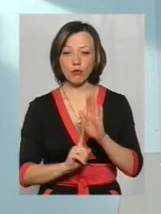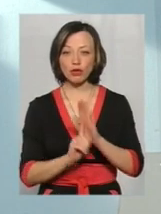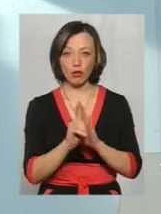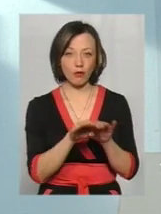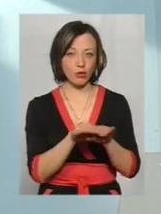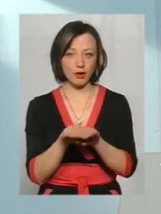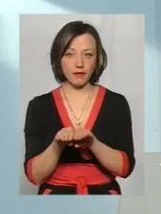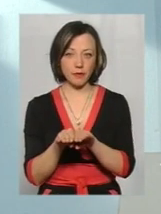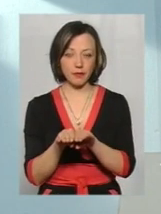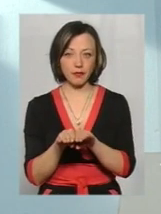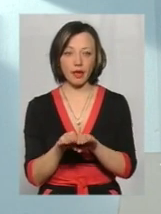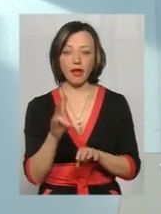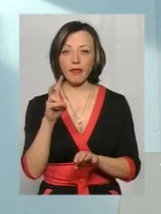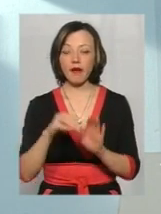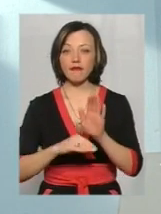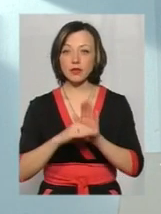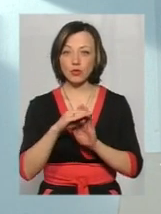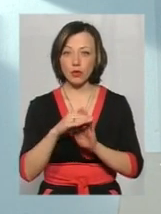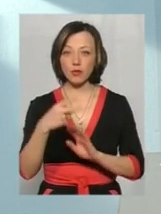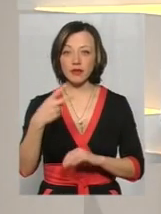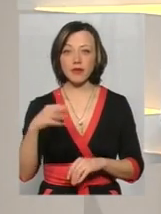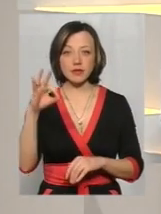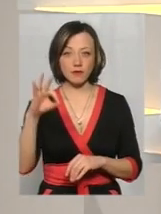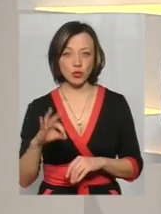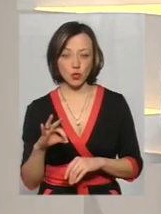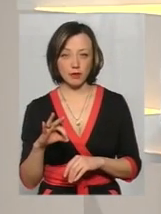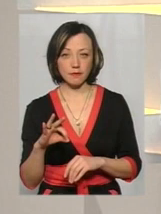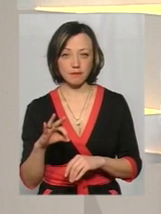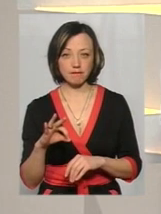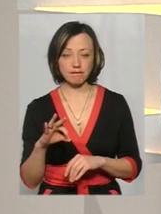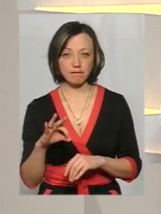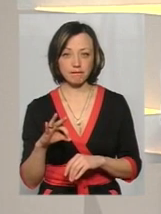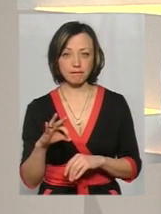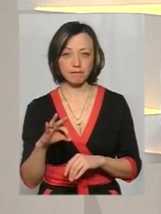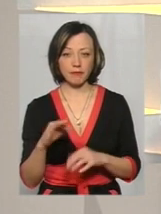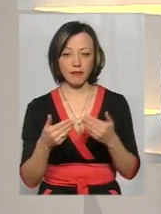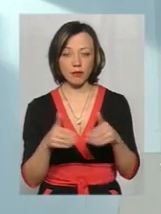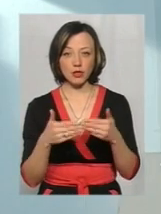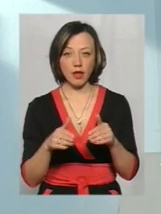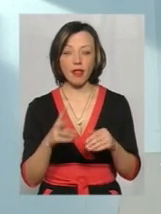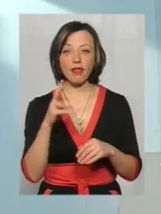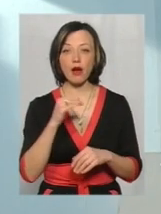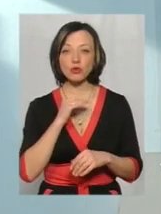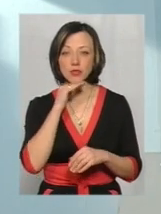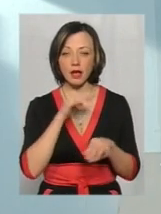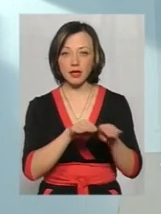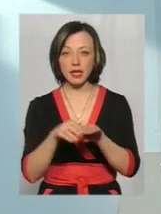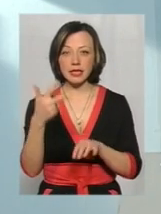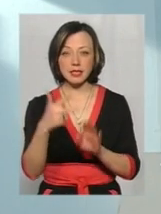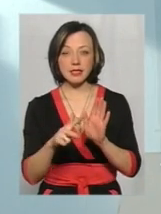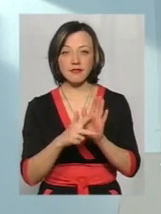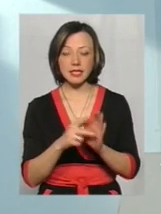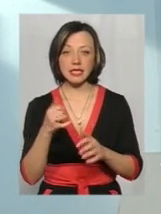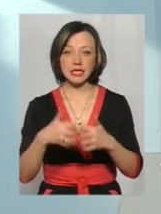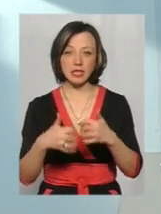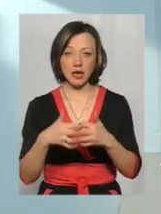рівні. На високому рівні склало 20% випускників, на достатньому – 38%